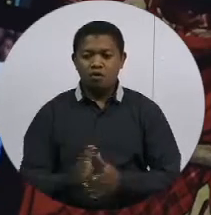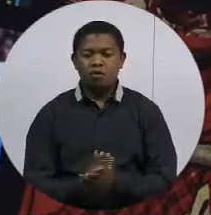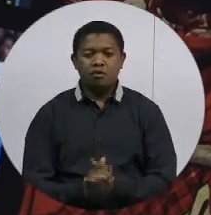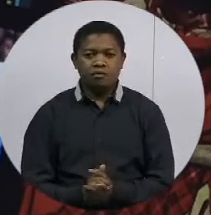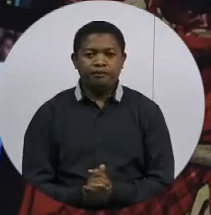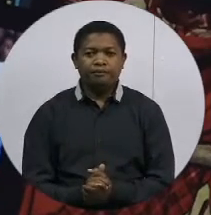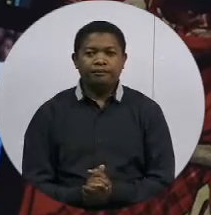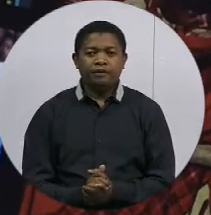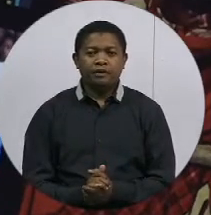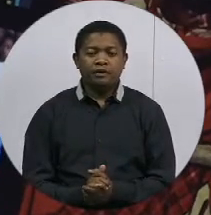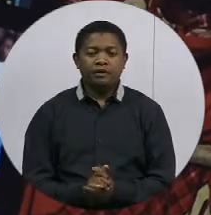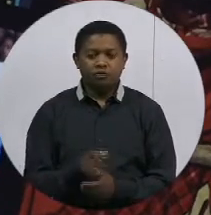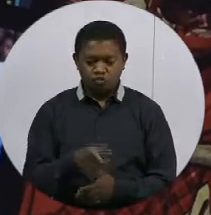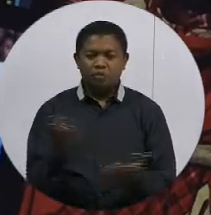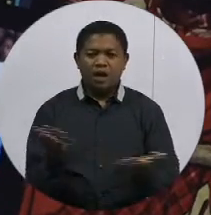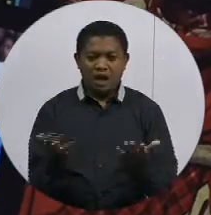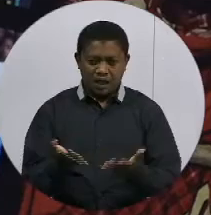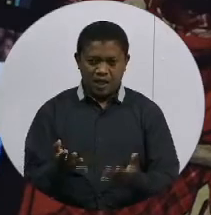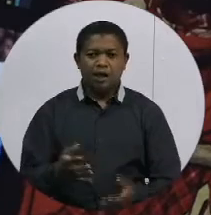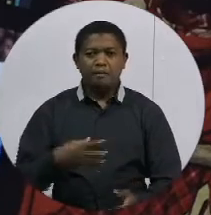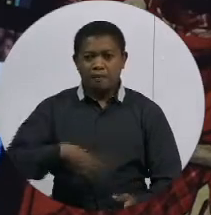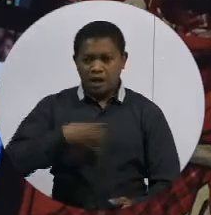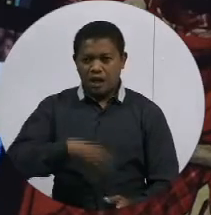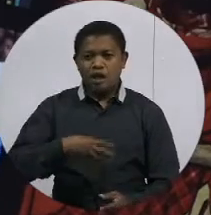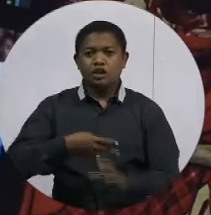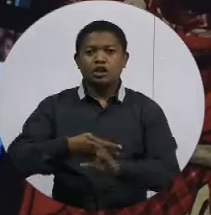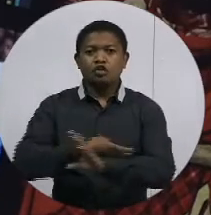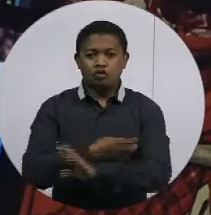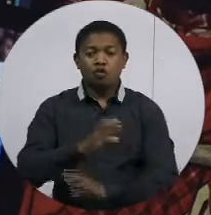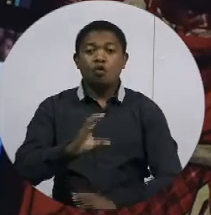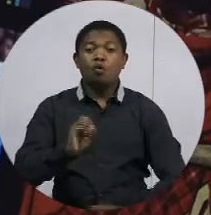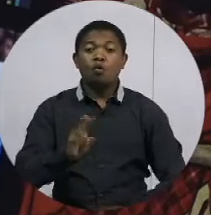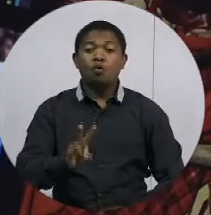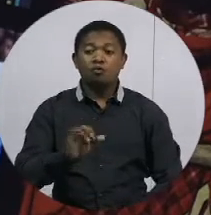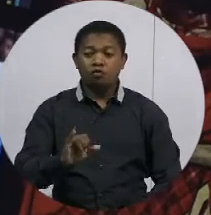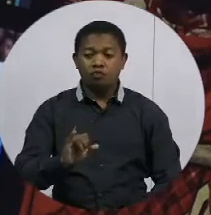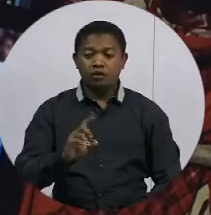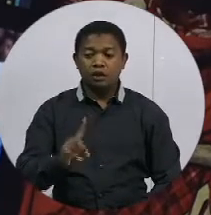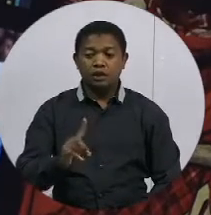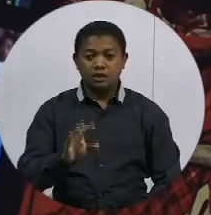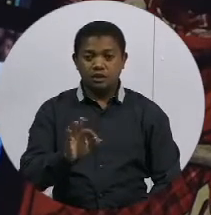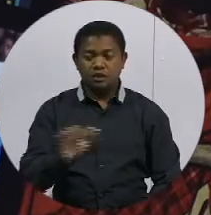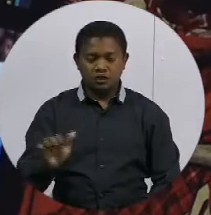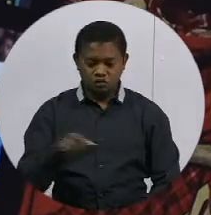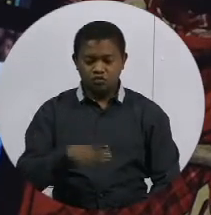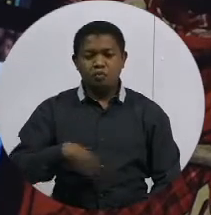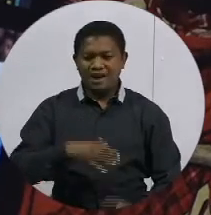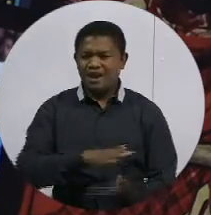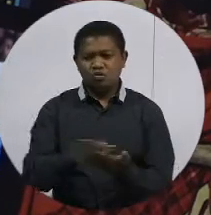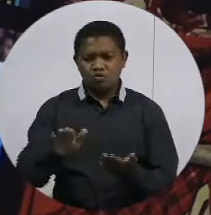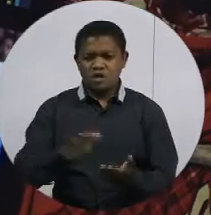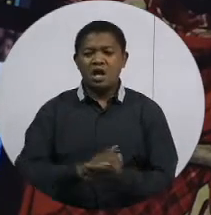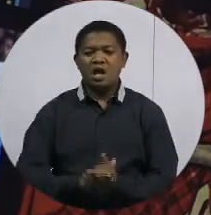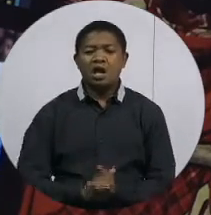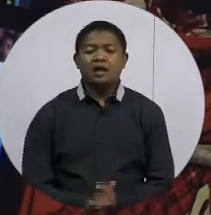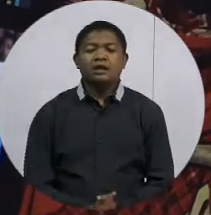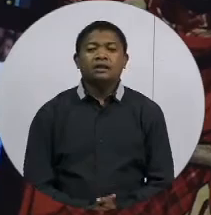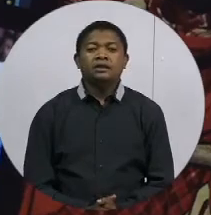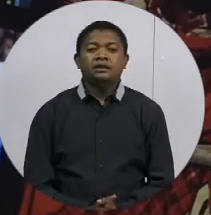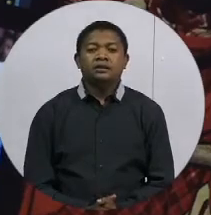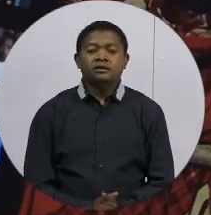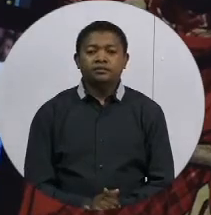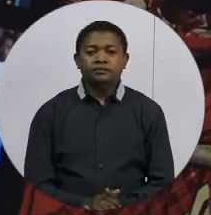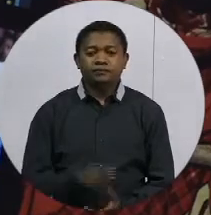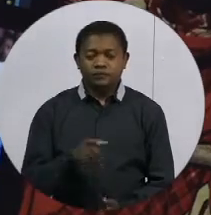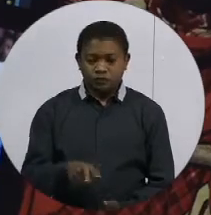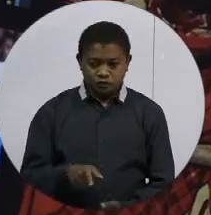fitantanana an'ireo marary ny covid-19 izay mitondra soritra aretina tsotsotra ireo ahafahana tonga dia